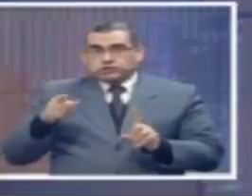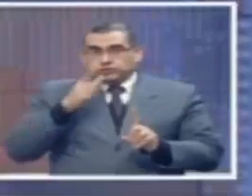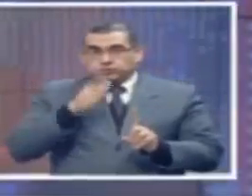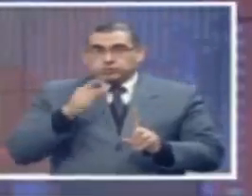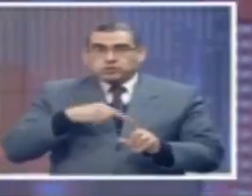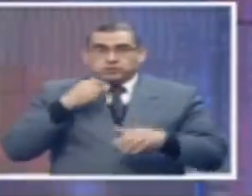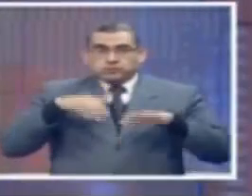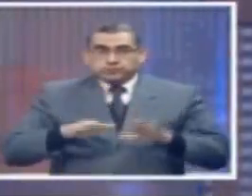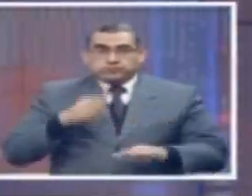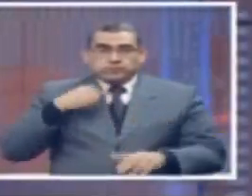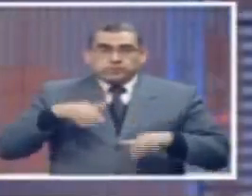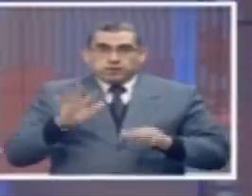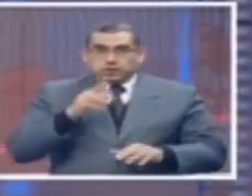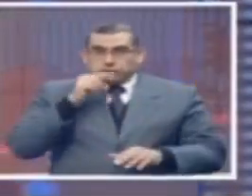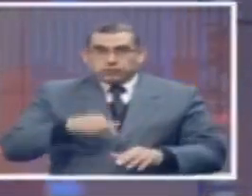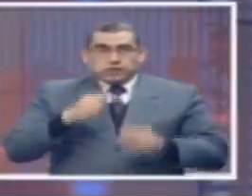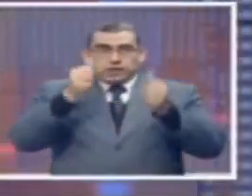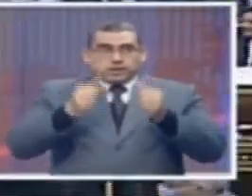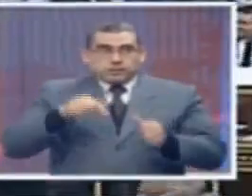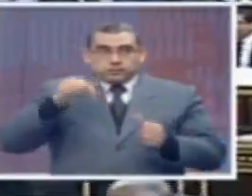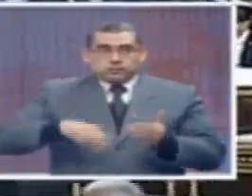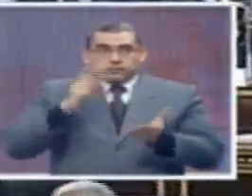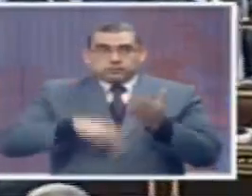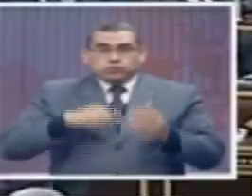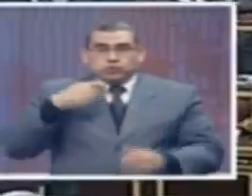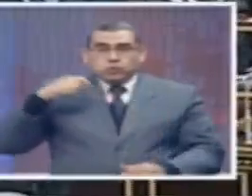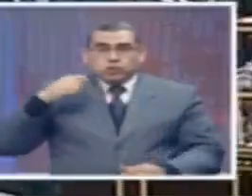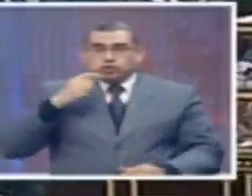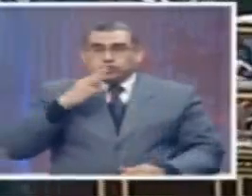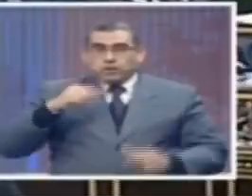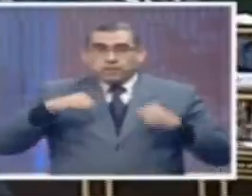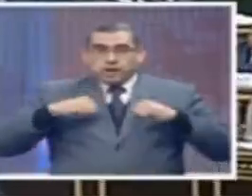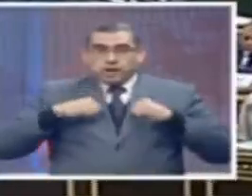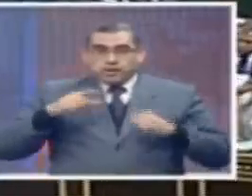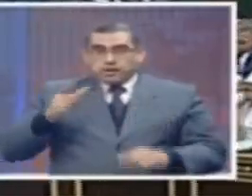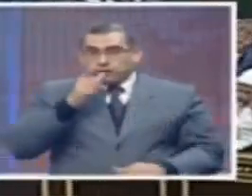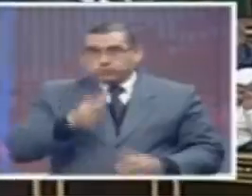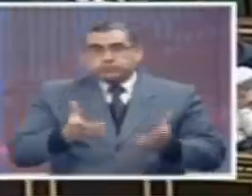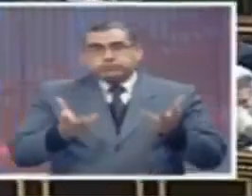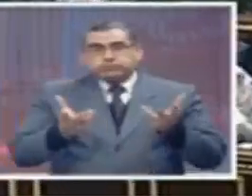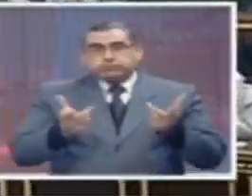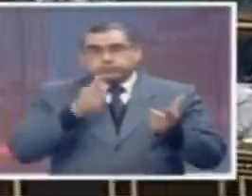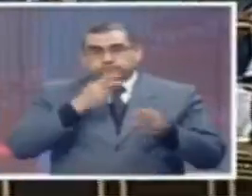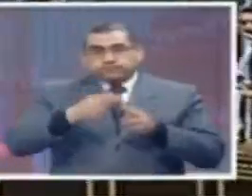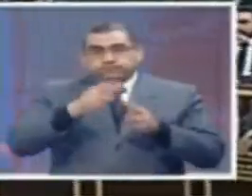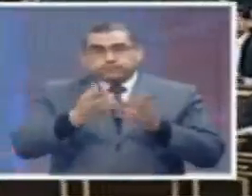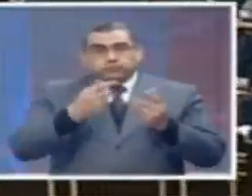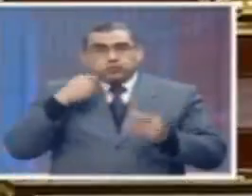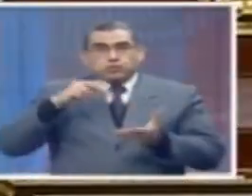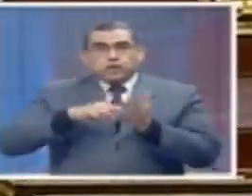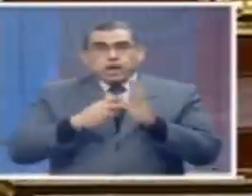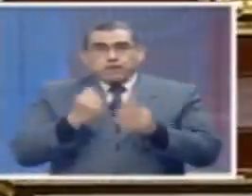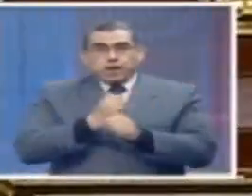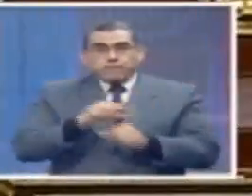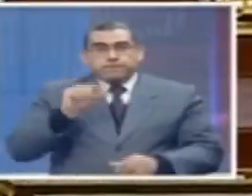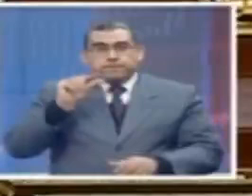2018-2022، حيث استمع المجلس إلى بيان وزير الشباب والرياضة الدكتور أشرف صبحي عن موقف الوزارة بشأن